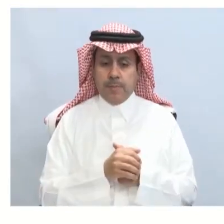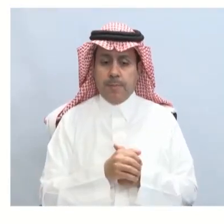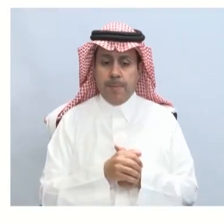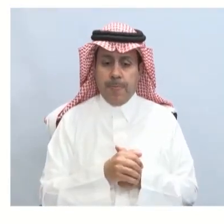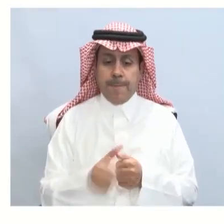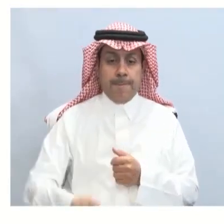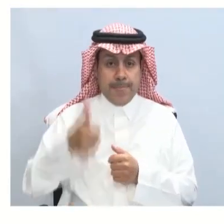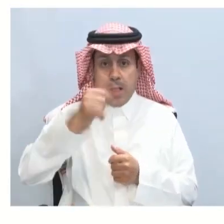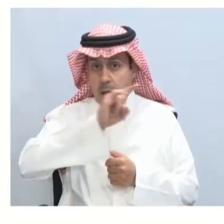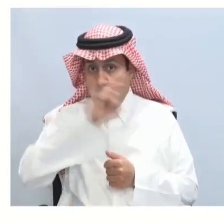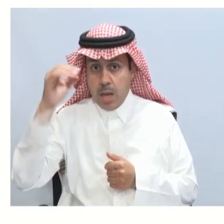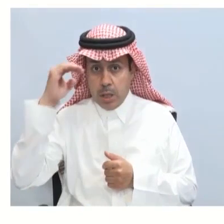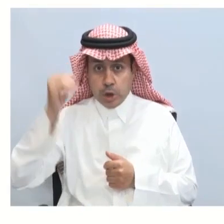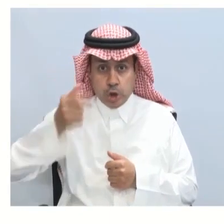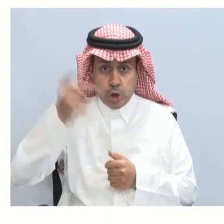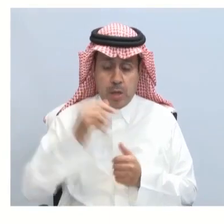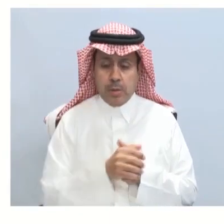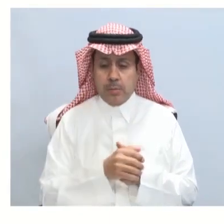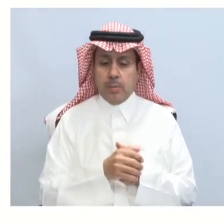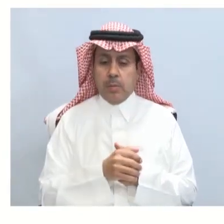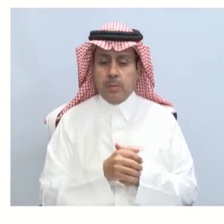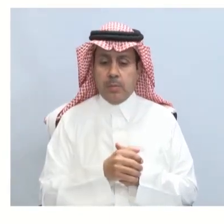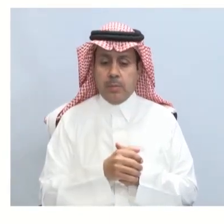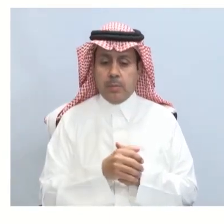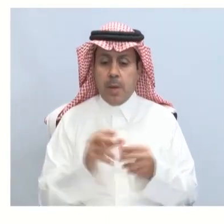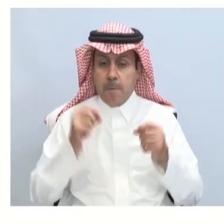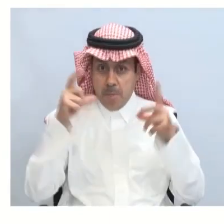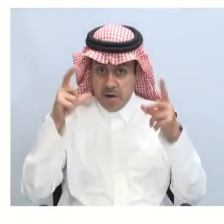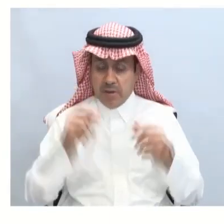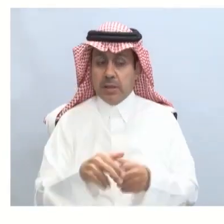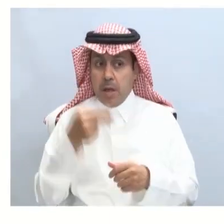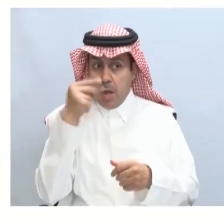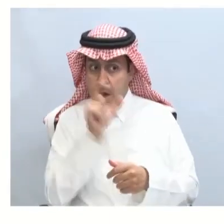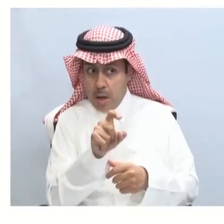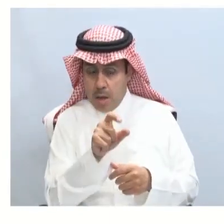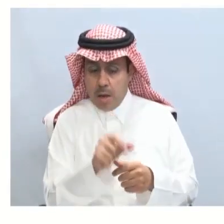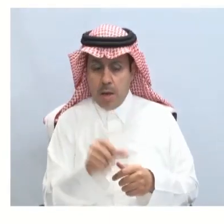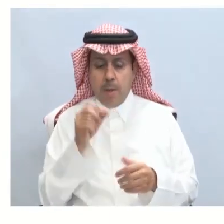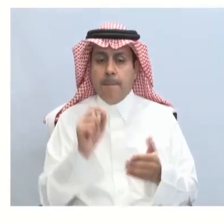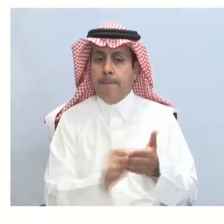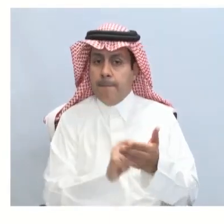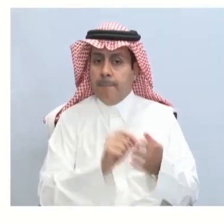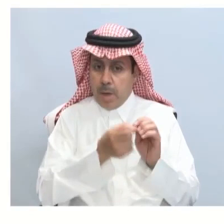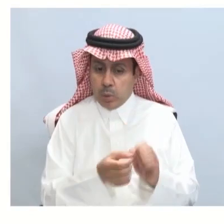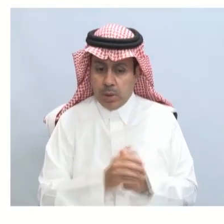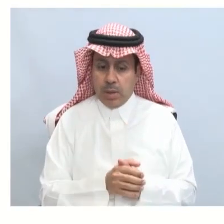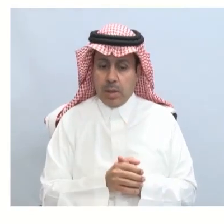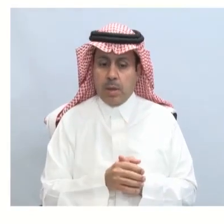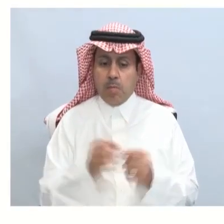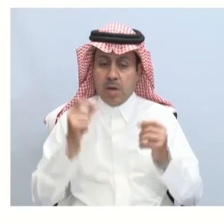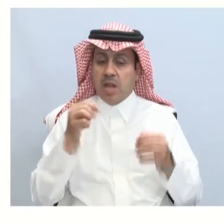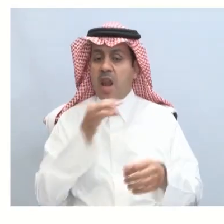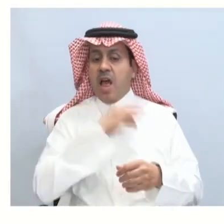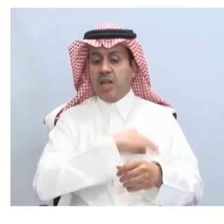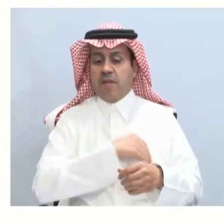عندنا معرفه العين المعقود عليها والغرض من الاستئجار هنا م الحكمه من هذا الشرط الحكمه